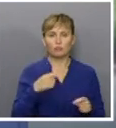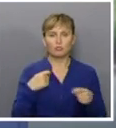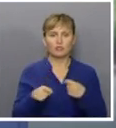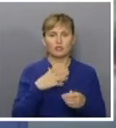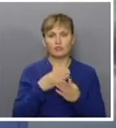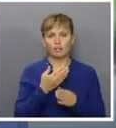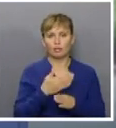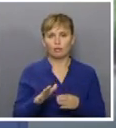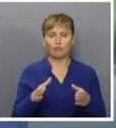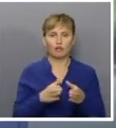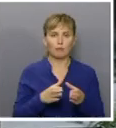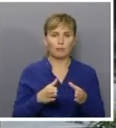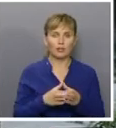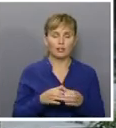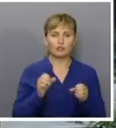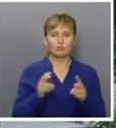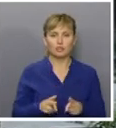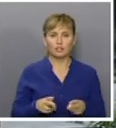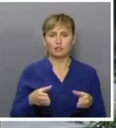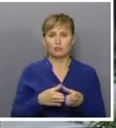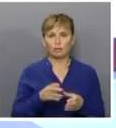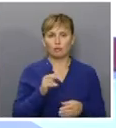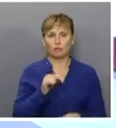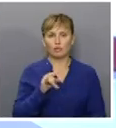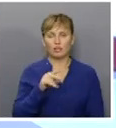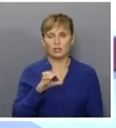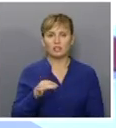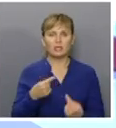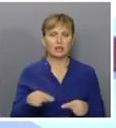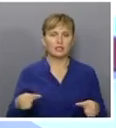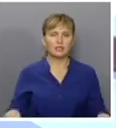продажу свои доли в компаниях «Монтаж Спецстрой», «Курлыс Консалтинг» и «Транссервис».